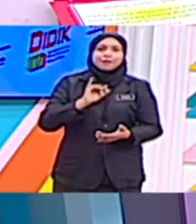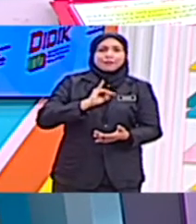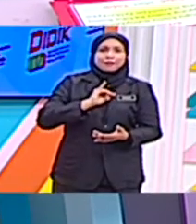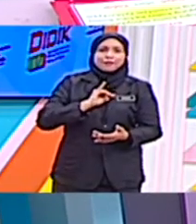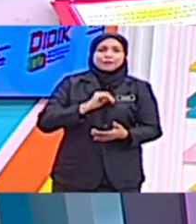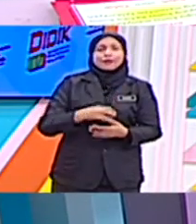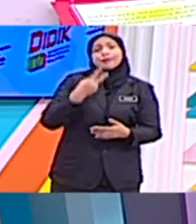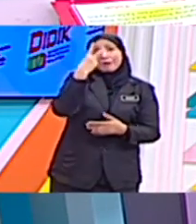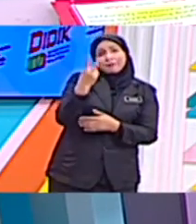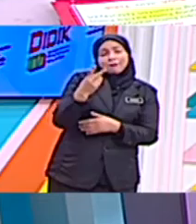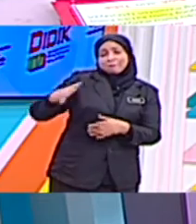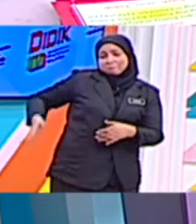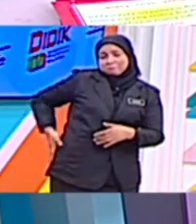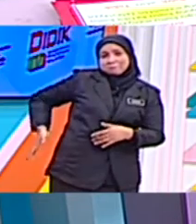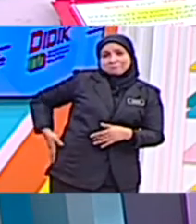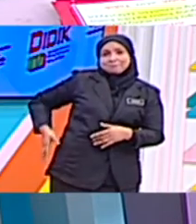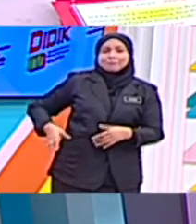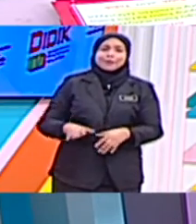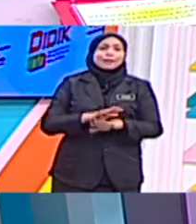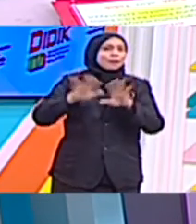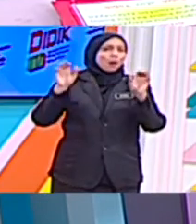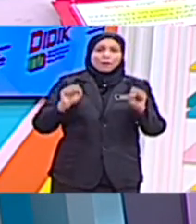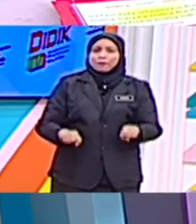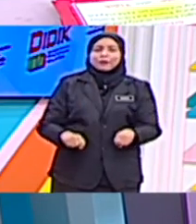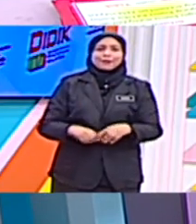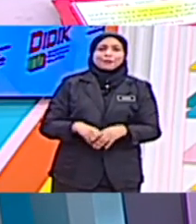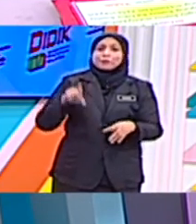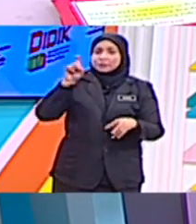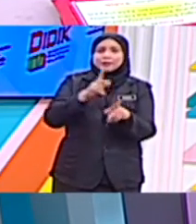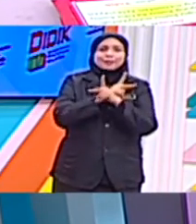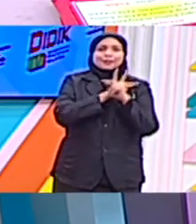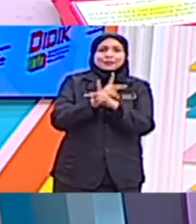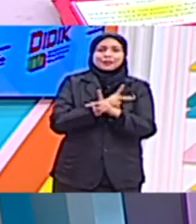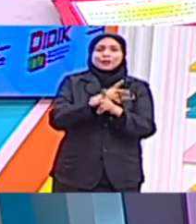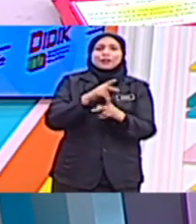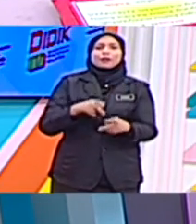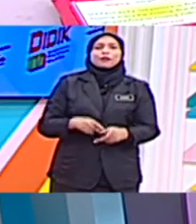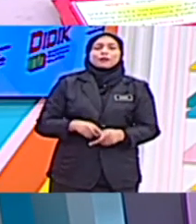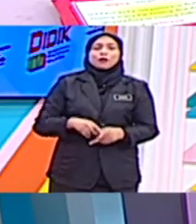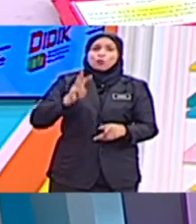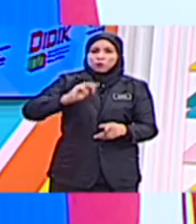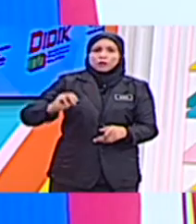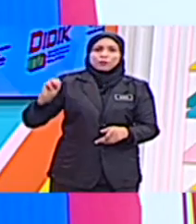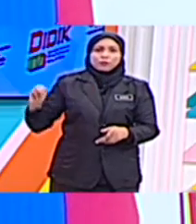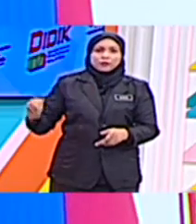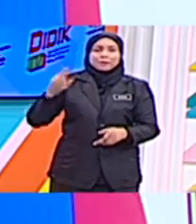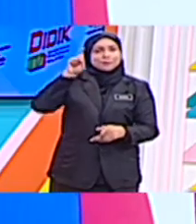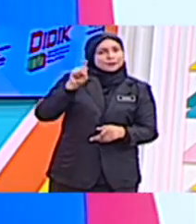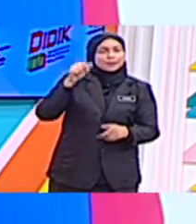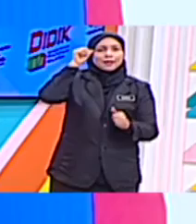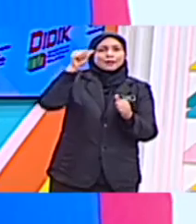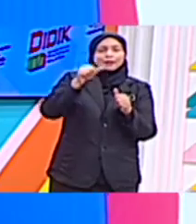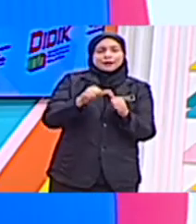Lihatlah kan. tak boleh. Kita kena jaga. Oleh itu, Murid-murid kena ingat dalam